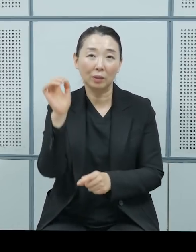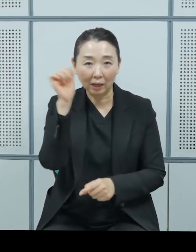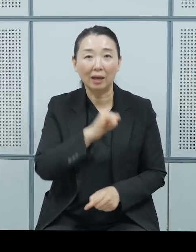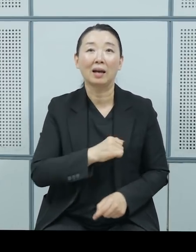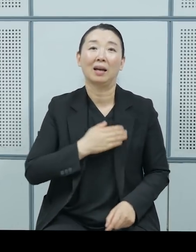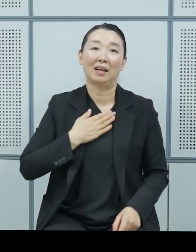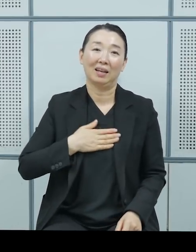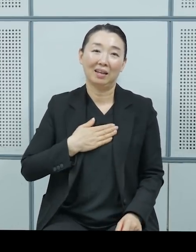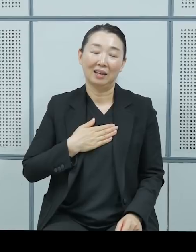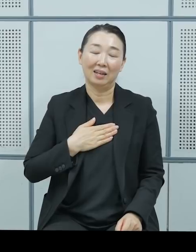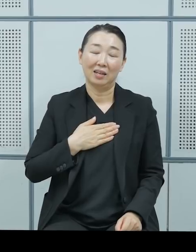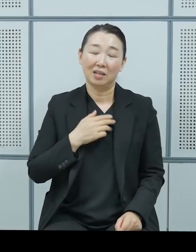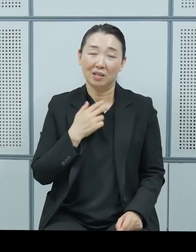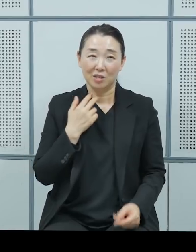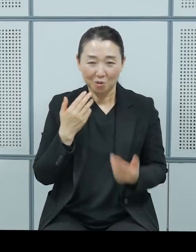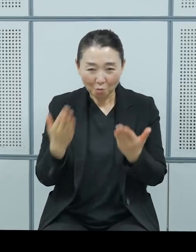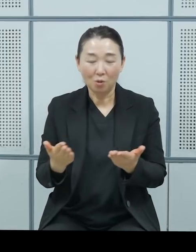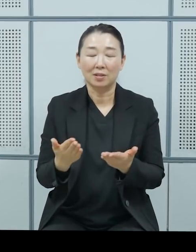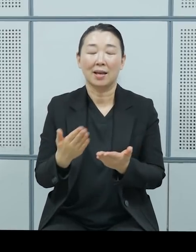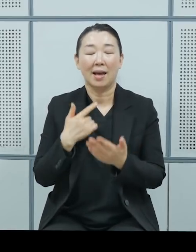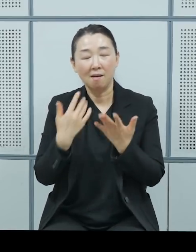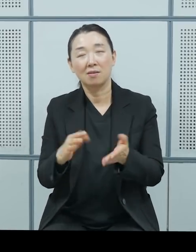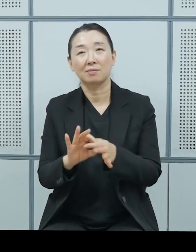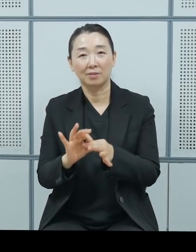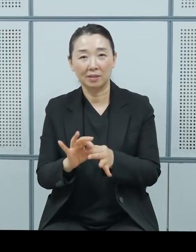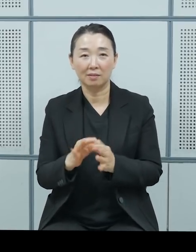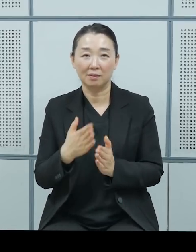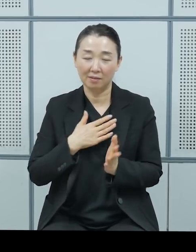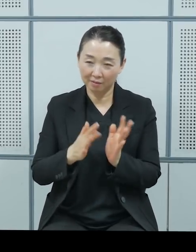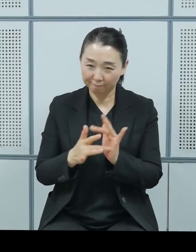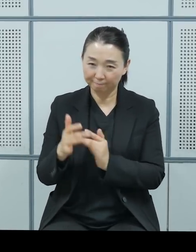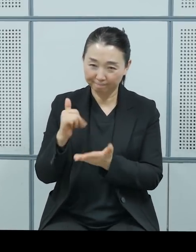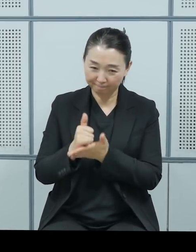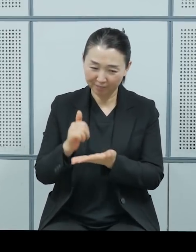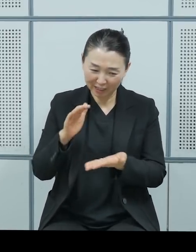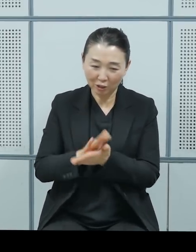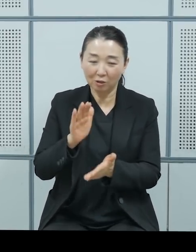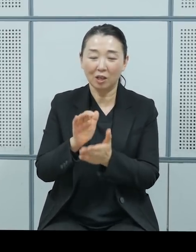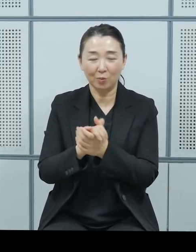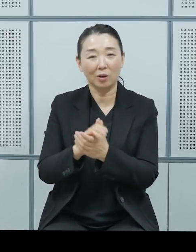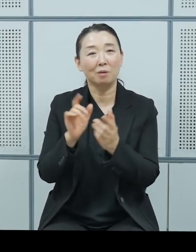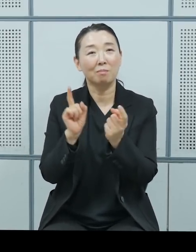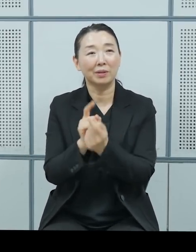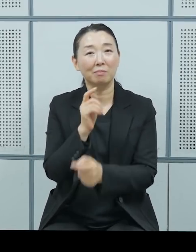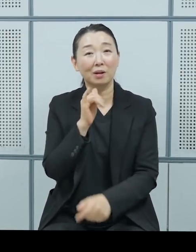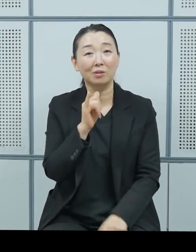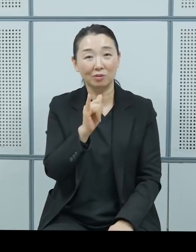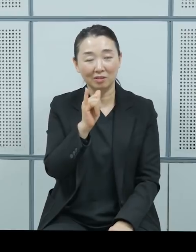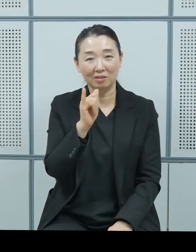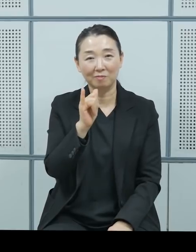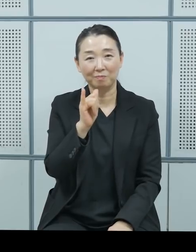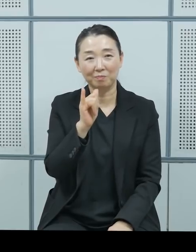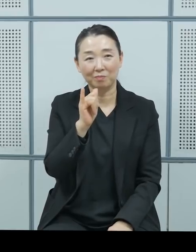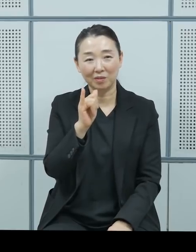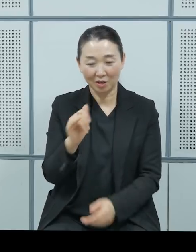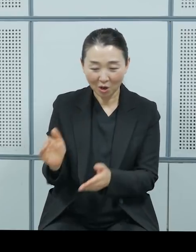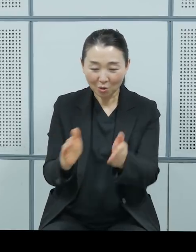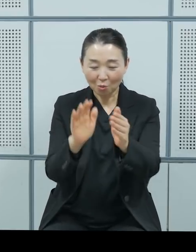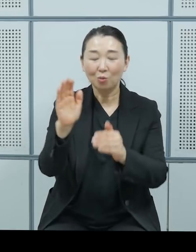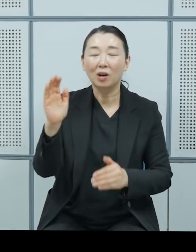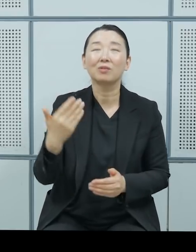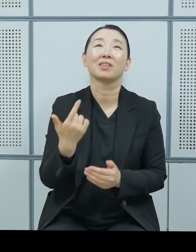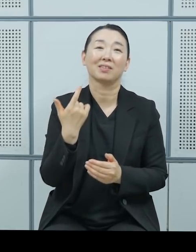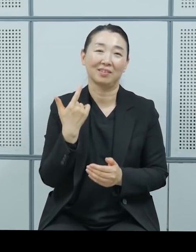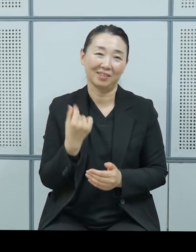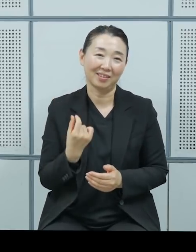기회구나. 그 봉사를 통해서 그 헌신을 통해서 내가 예수님과 뜨겁게 기도하고 만날 수 있는 오히려 통로가 되어주시는